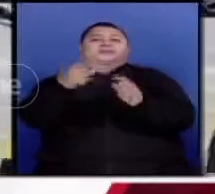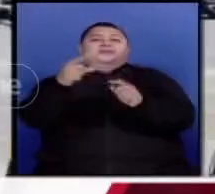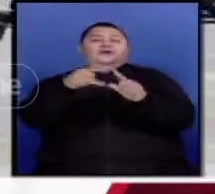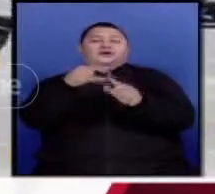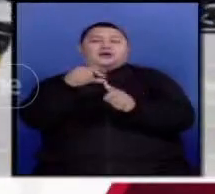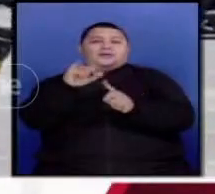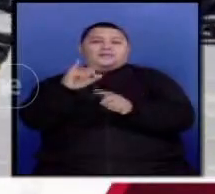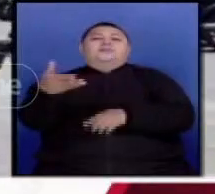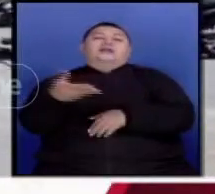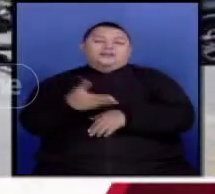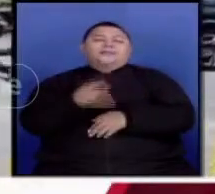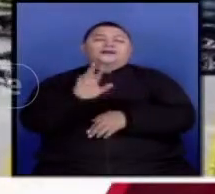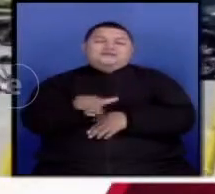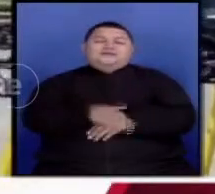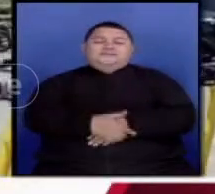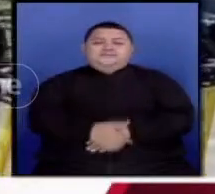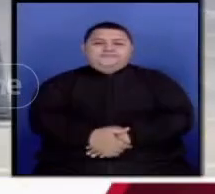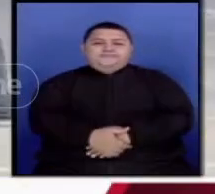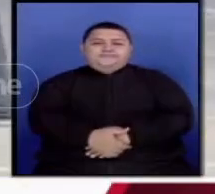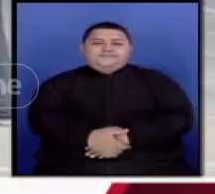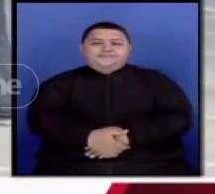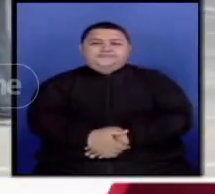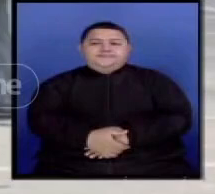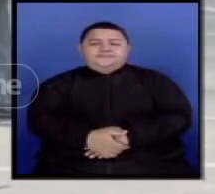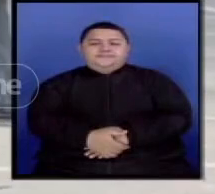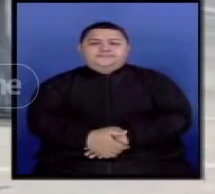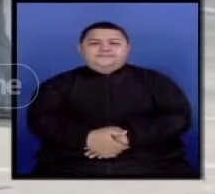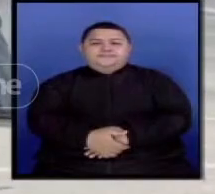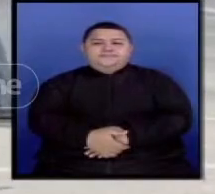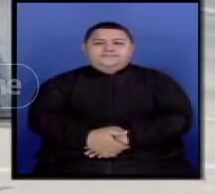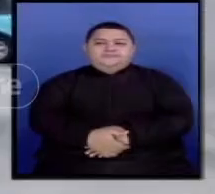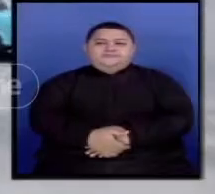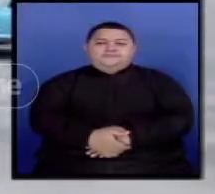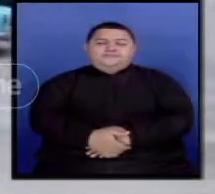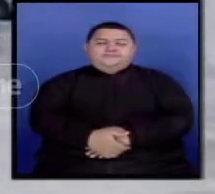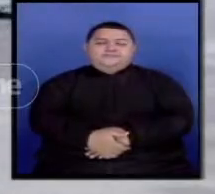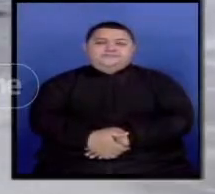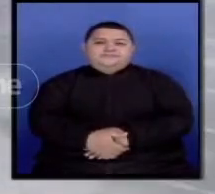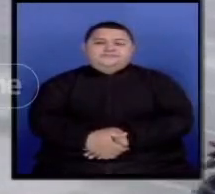wisatawan. Dari Sleman, Yogyakarta, Andri Prasetyo, TV One mengabarkan.